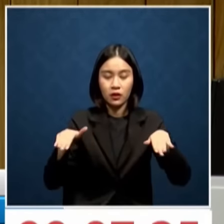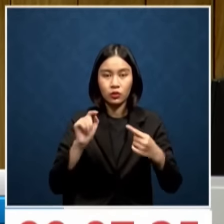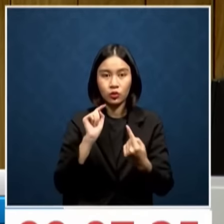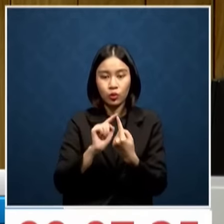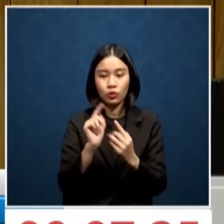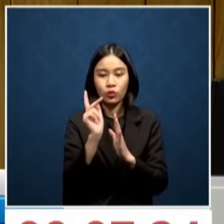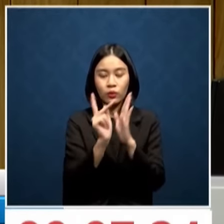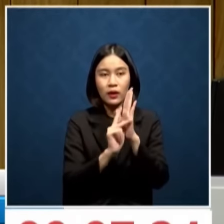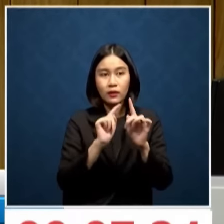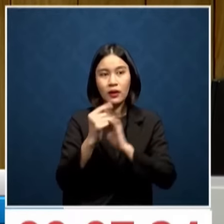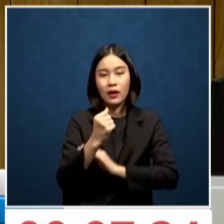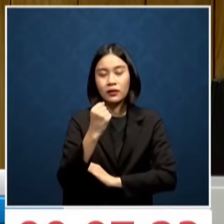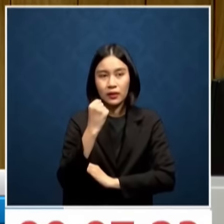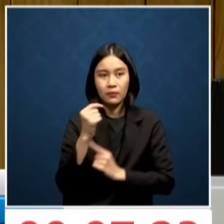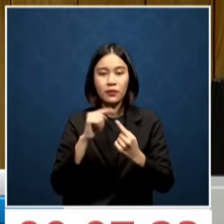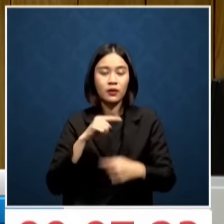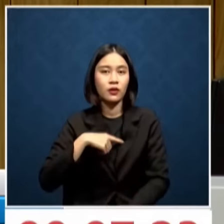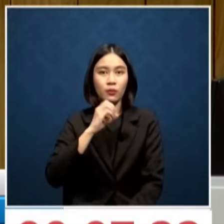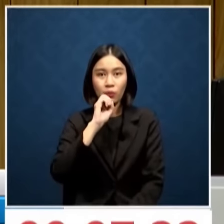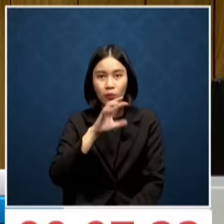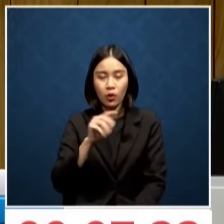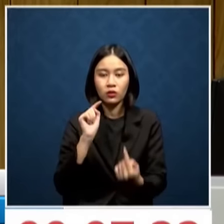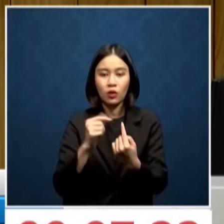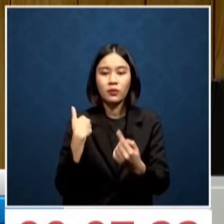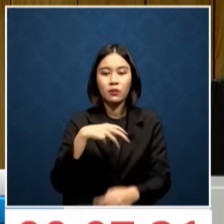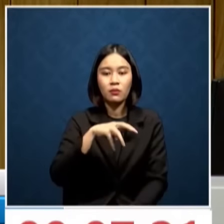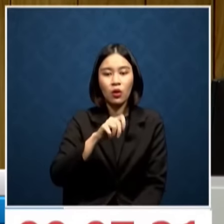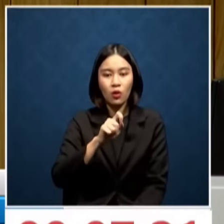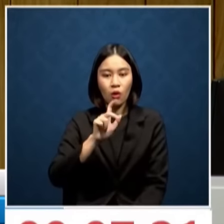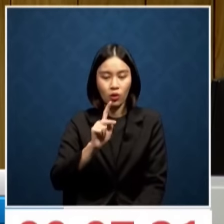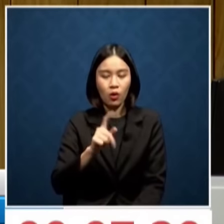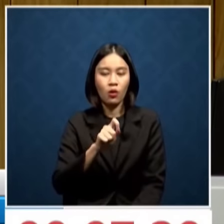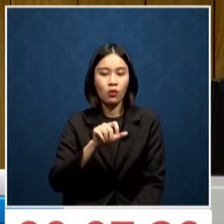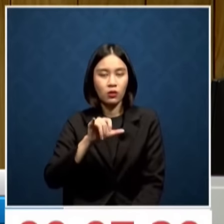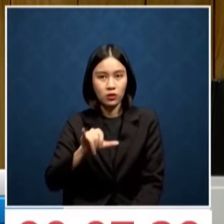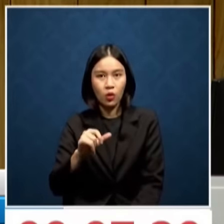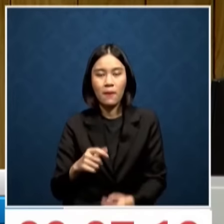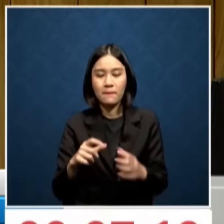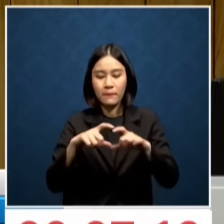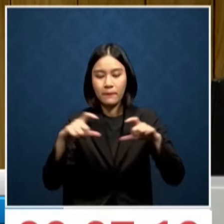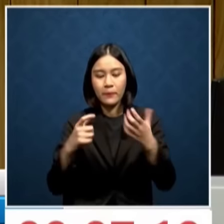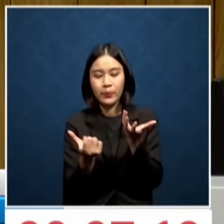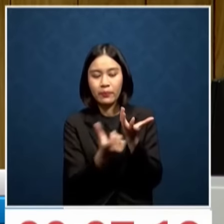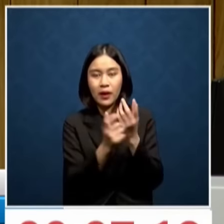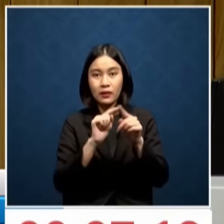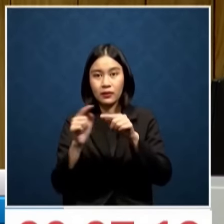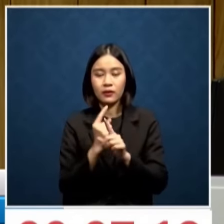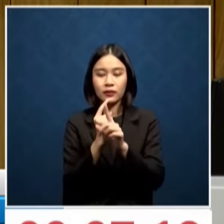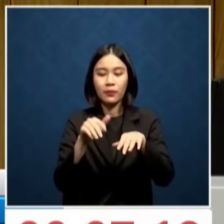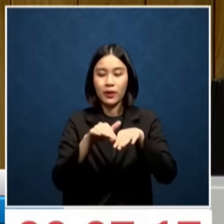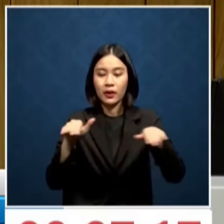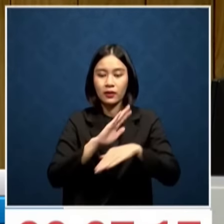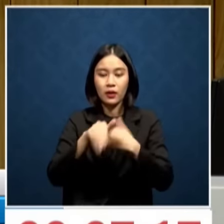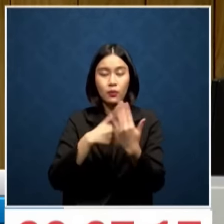จะใช้กฎหมายอย่างเข้มข้นนะครับเหมือนที่ผมบอกต้องผ่านม.ก.ต้องผ่านอย.ต้องมีป้ายติดทุกอย่างต้องเป็นไปตามมาตรฐานหม